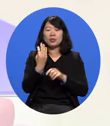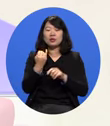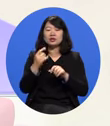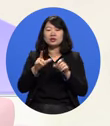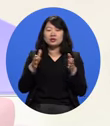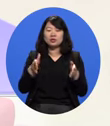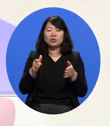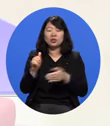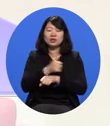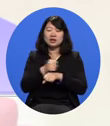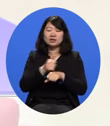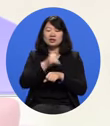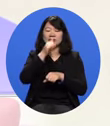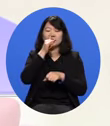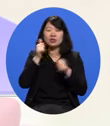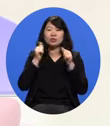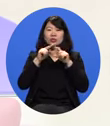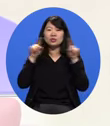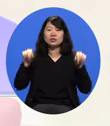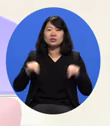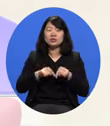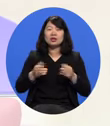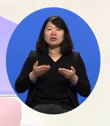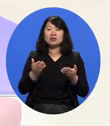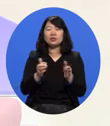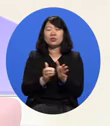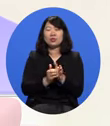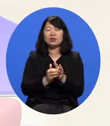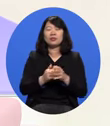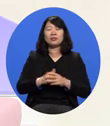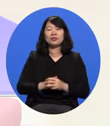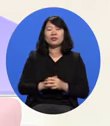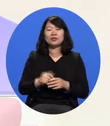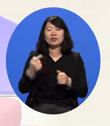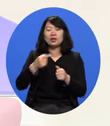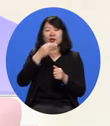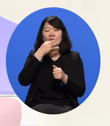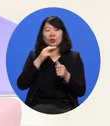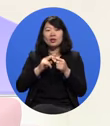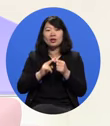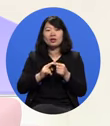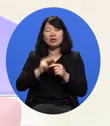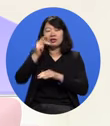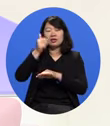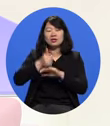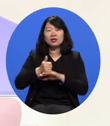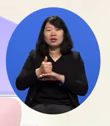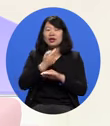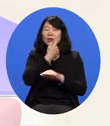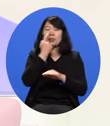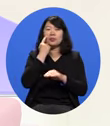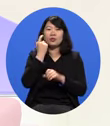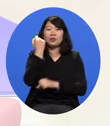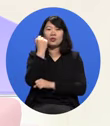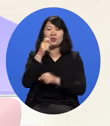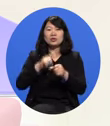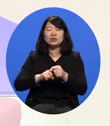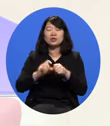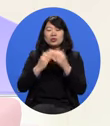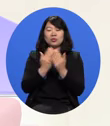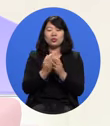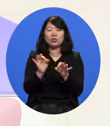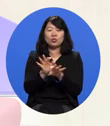다녔느냐 아. 여기에 따라서 졸업장을 줍니다. 네. 그러다 보니까 교육 효과나 교육 성과의 본질의 부분은 어디